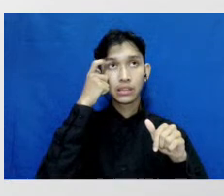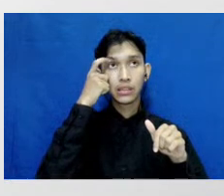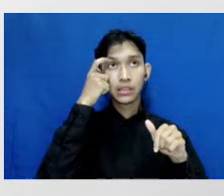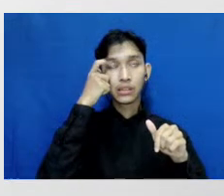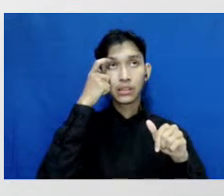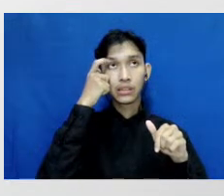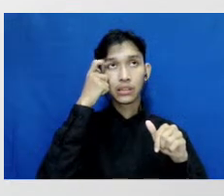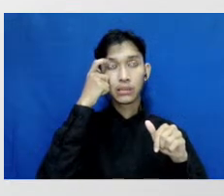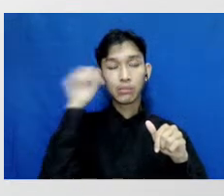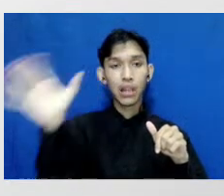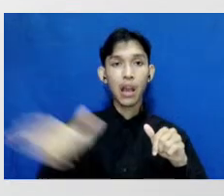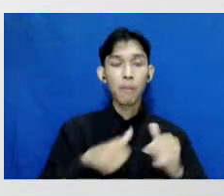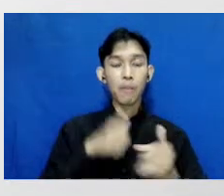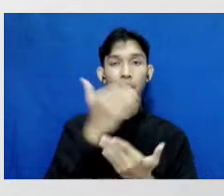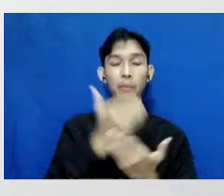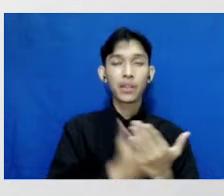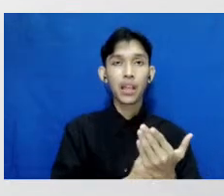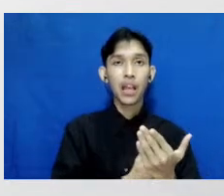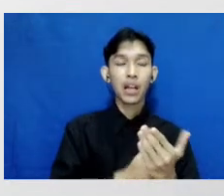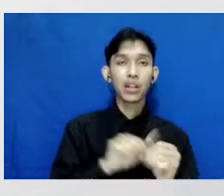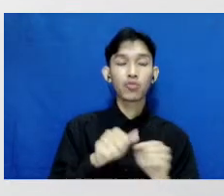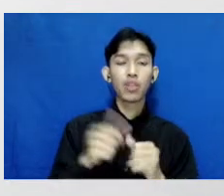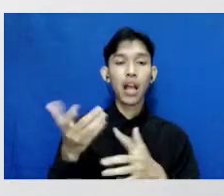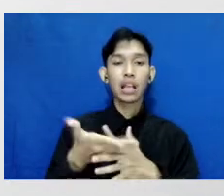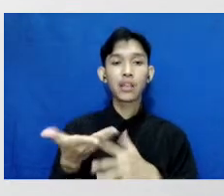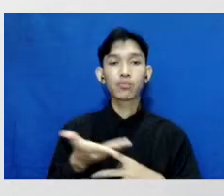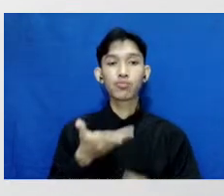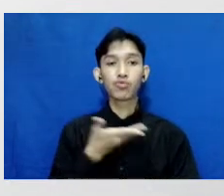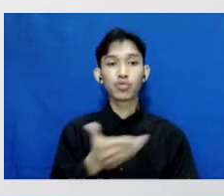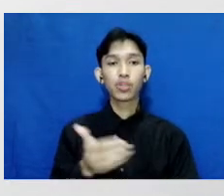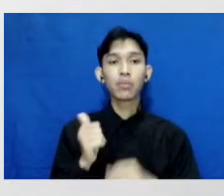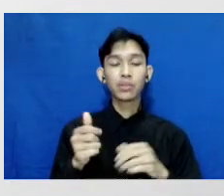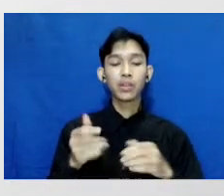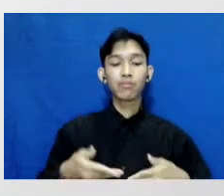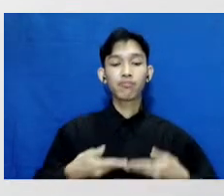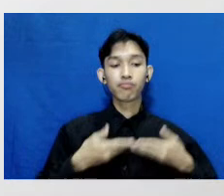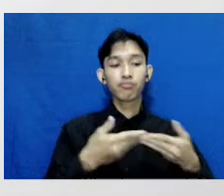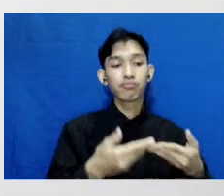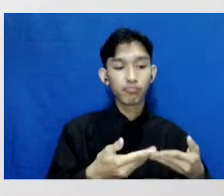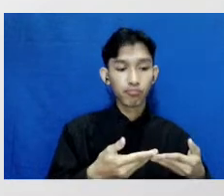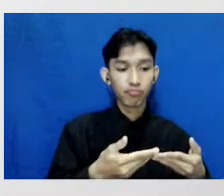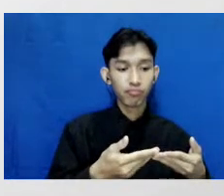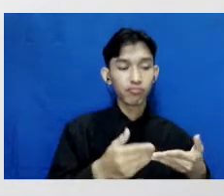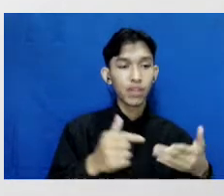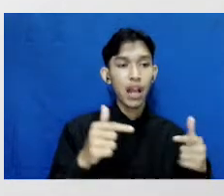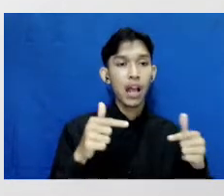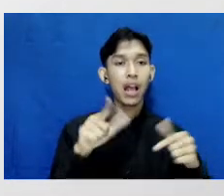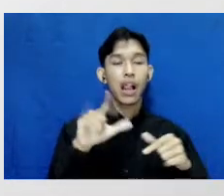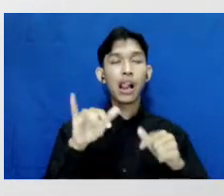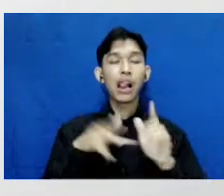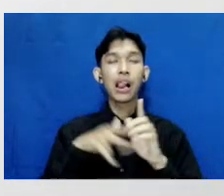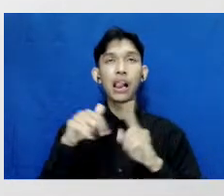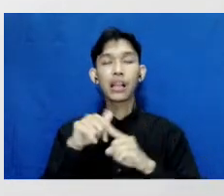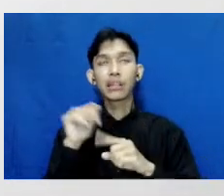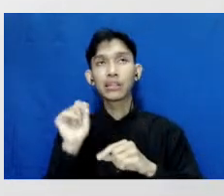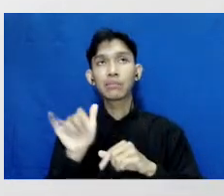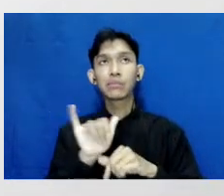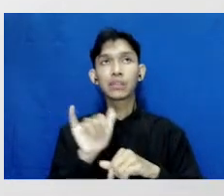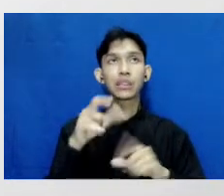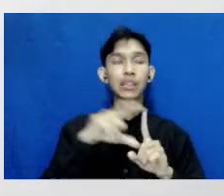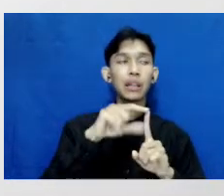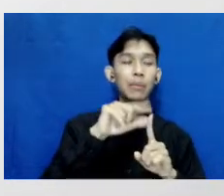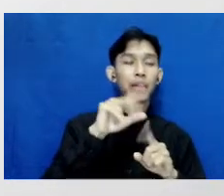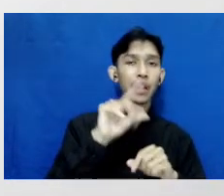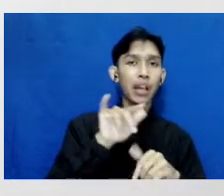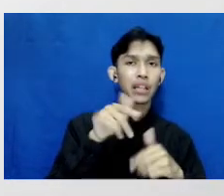dengan kepentingan dan juga akses yang dimiliki, bisa mengajukan kepada channel-channel yang sudah dimiliki. Misalnya kepada DPR atau